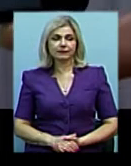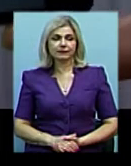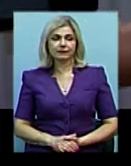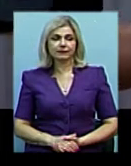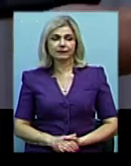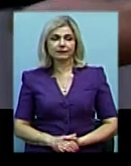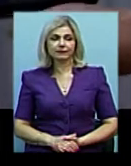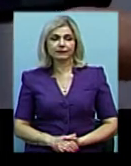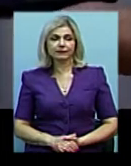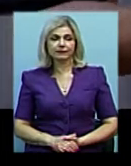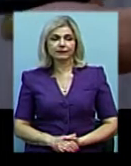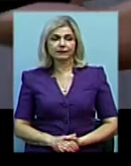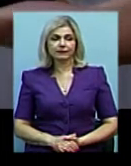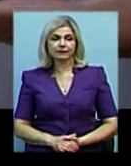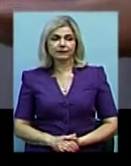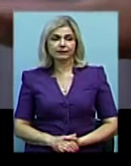маємо акулу.